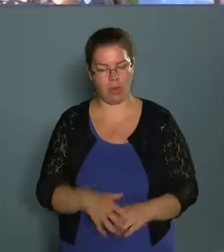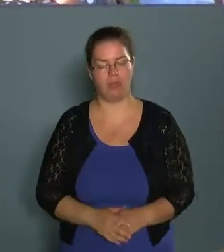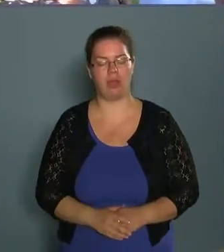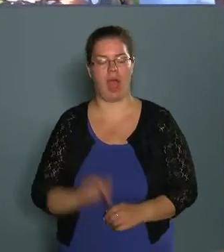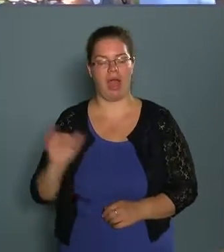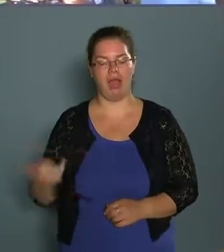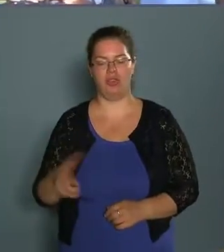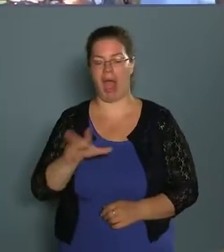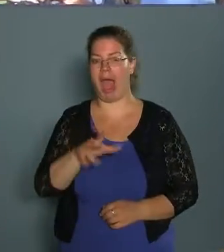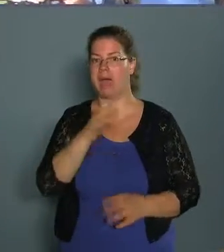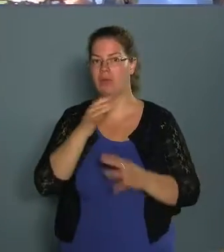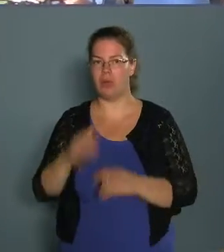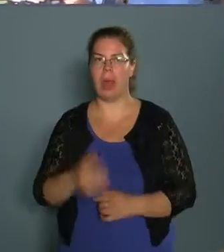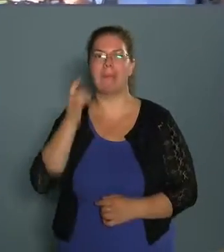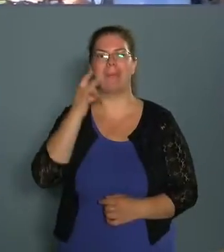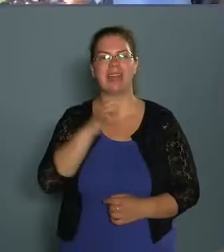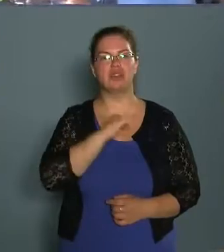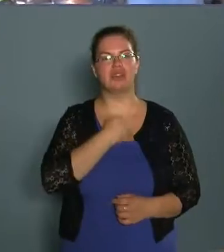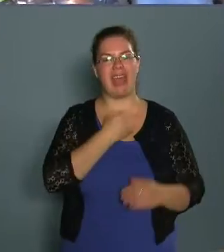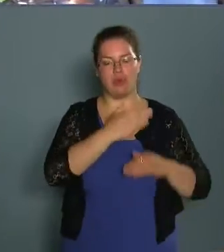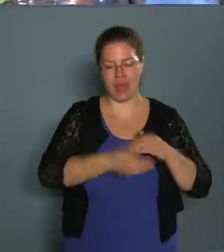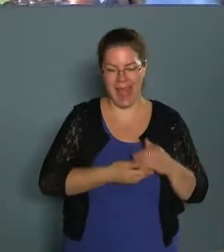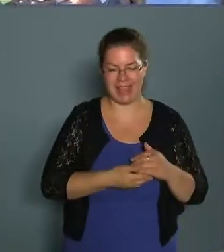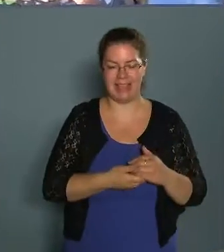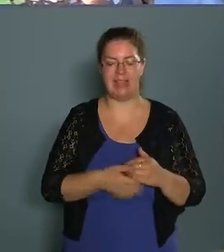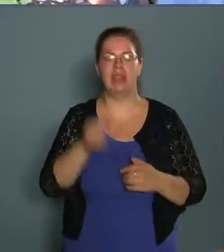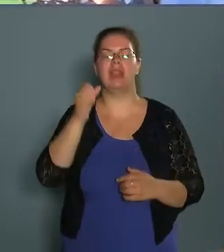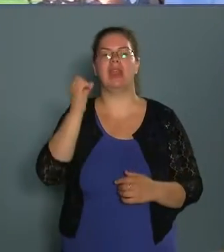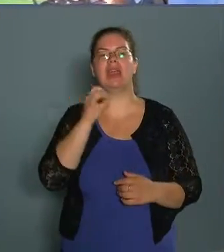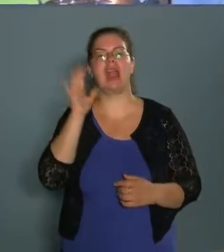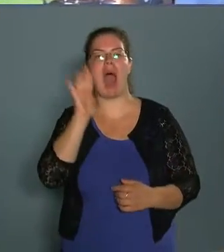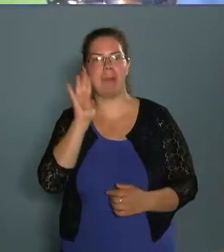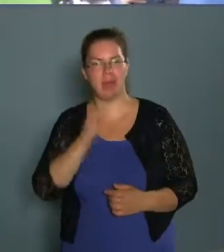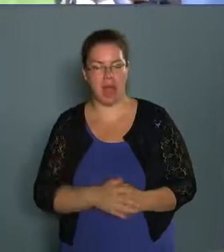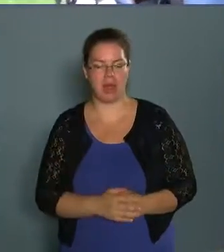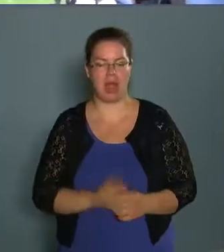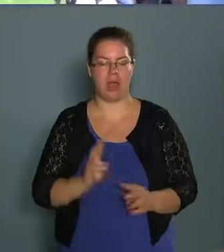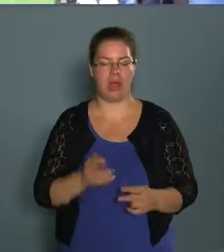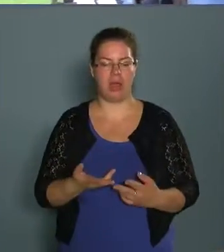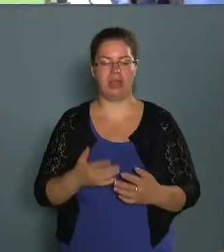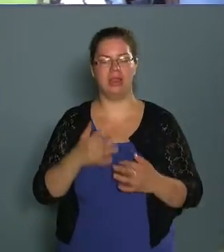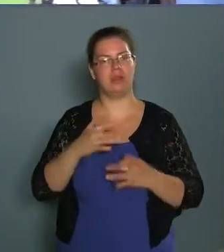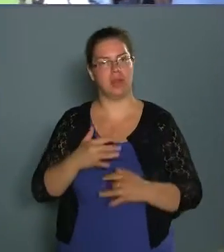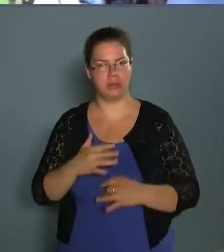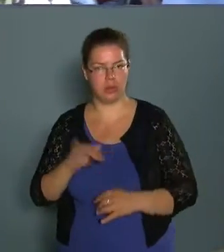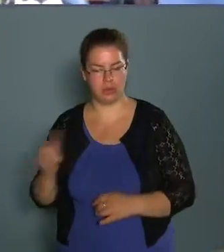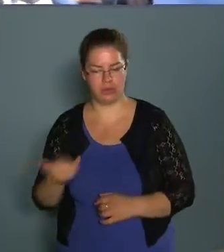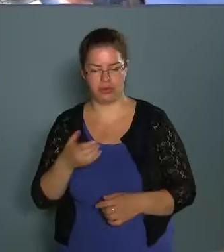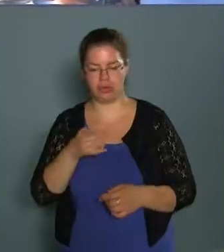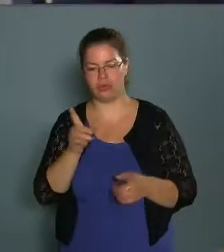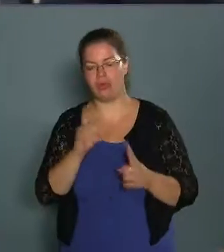zongorista, és a három fúvós pedig Benko Sándor helyét átvette Dennert Árpád, aki klarinét mellett tenorszaxofonon is